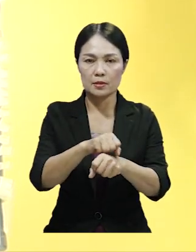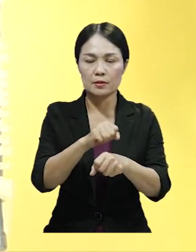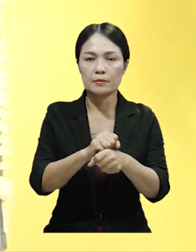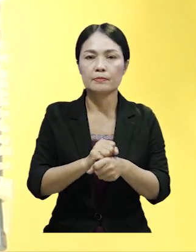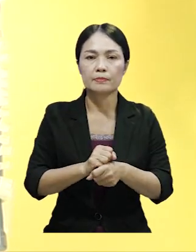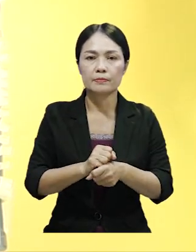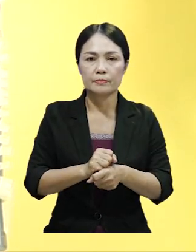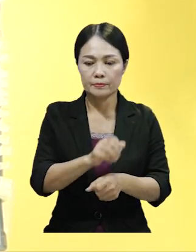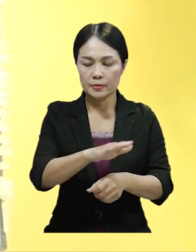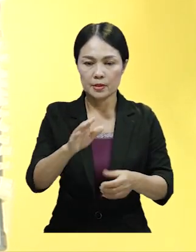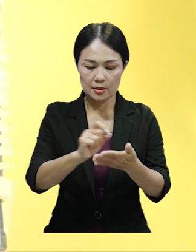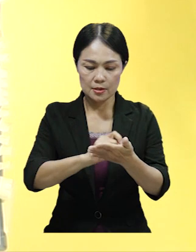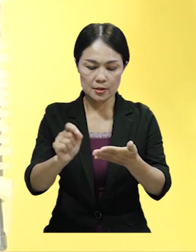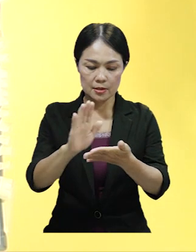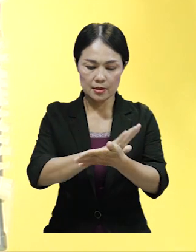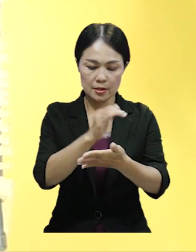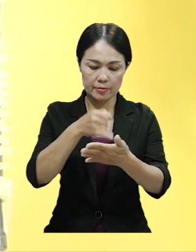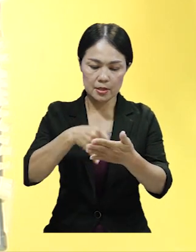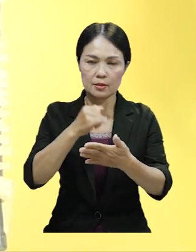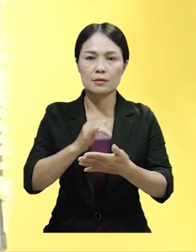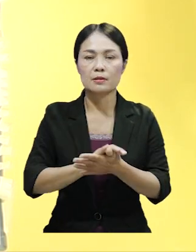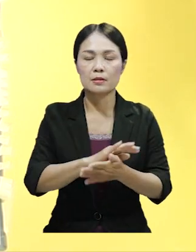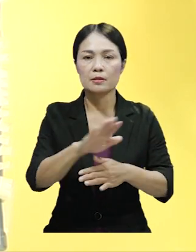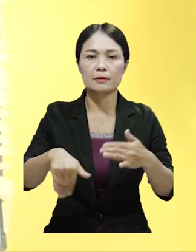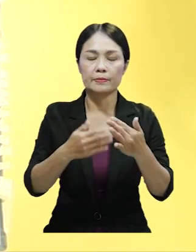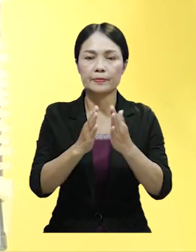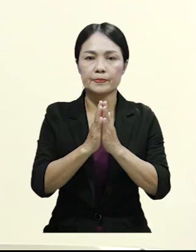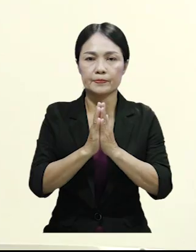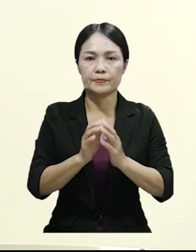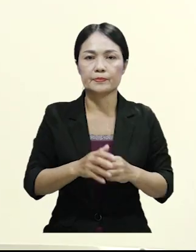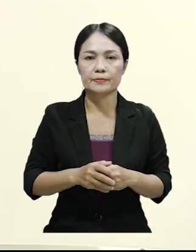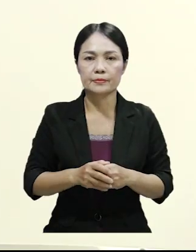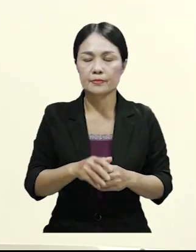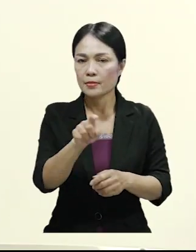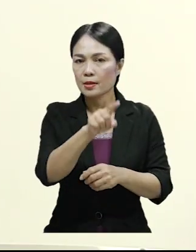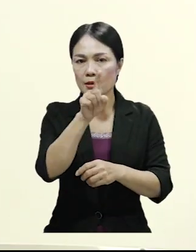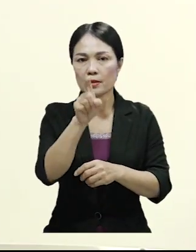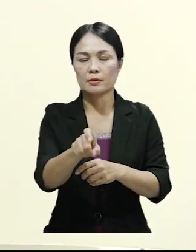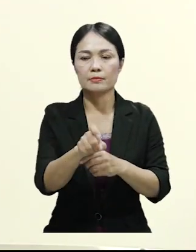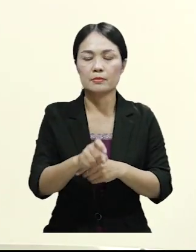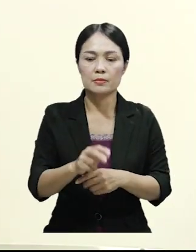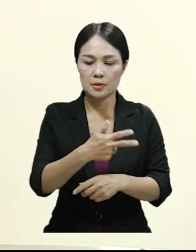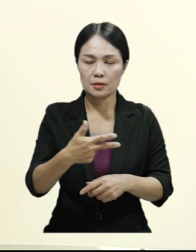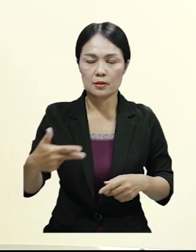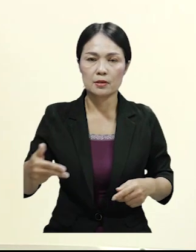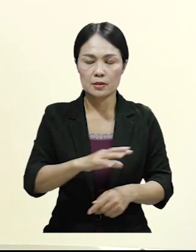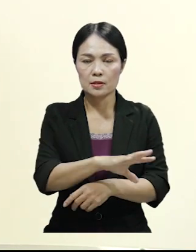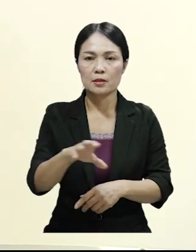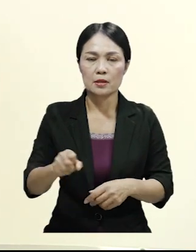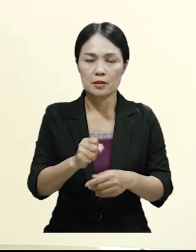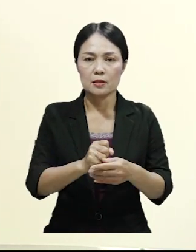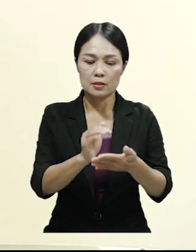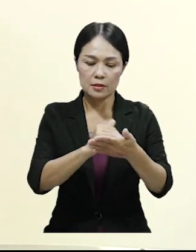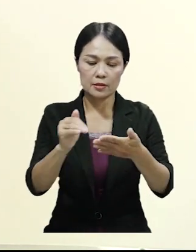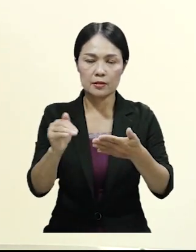រូឲ្យកូនសរសេរនៅលើក្រដាសព្រៀងបាទសូមអរគុណតើភាសាខ្មែរផ្នែកសំនេរតែ